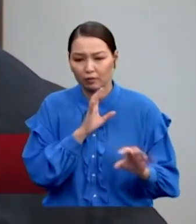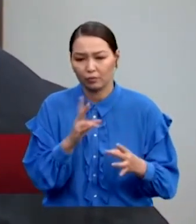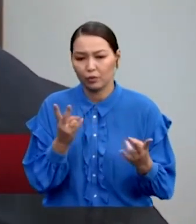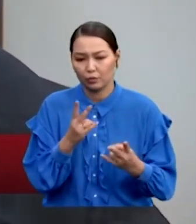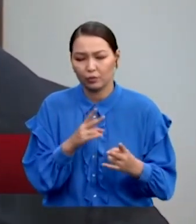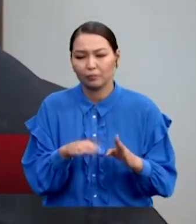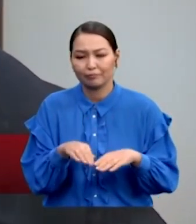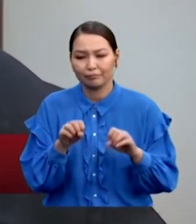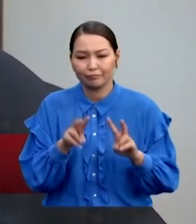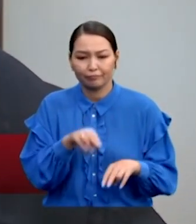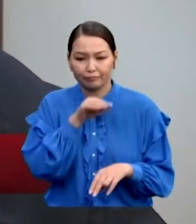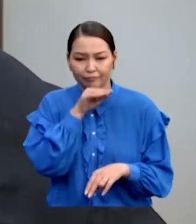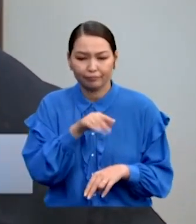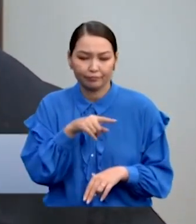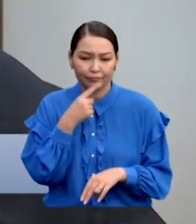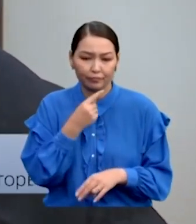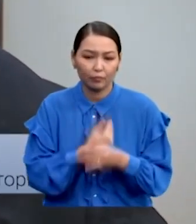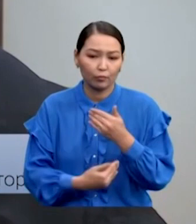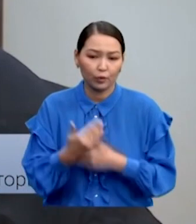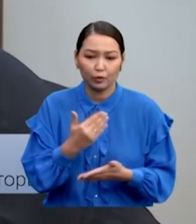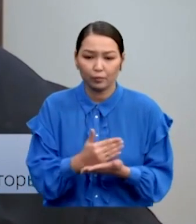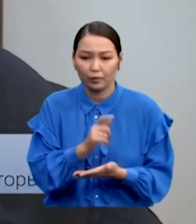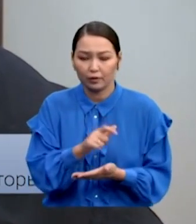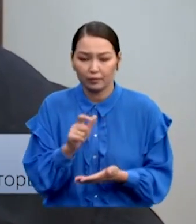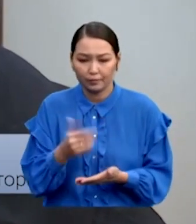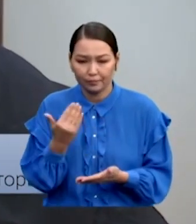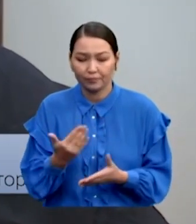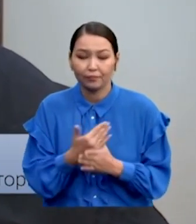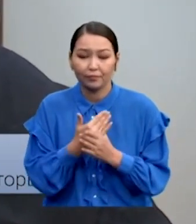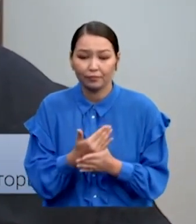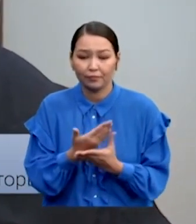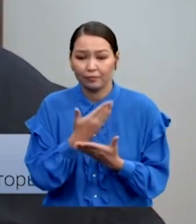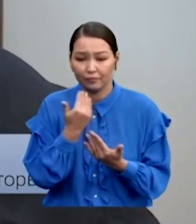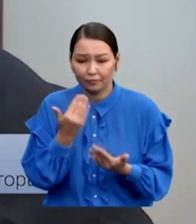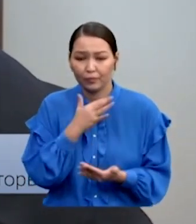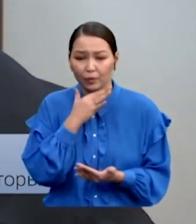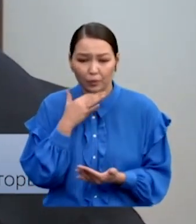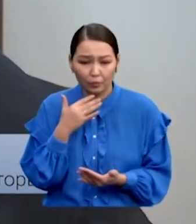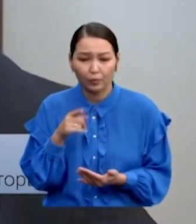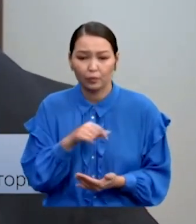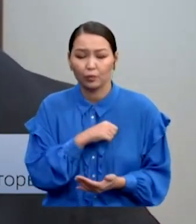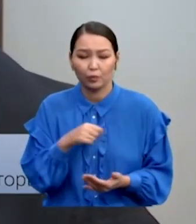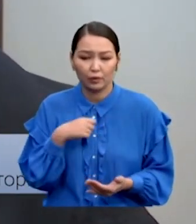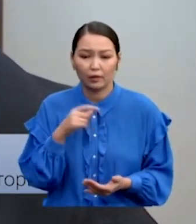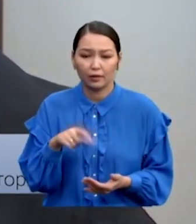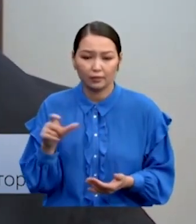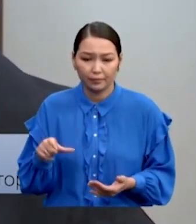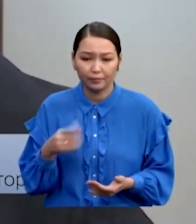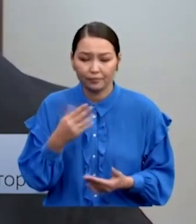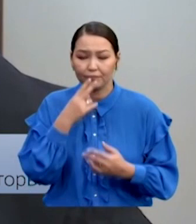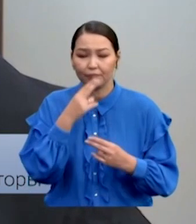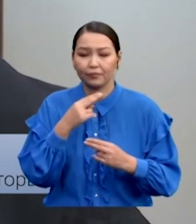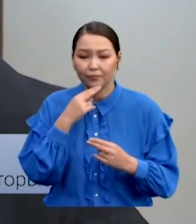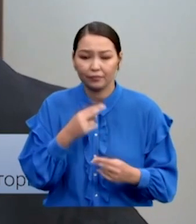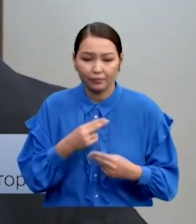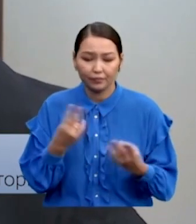мамандары. Мүгедектік бар адамның тұрмысына қарамай, көбірек сол адамның өзіне назар